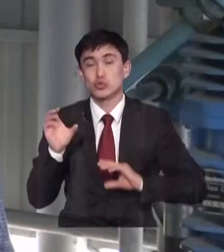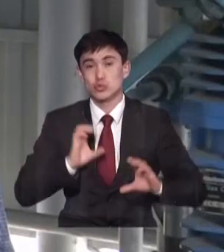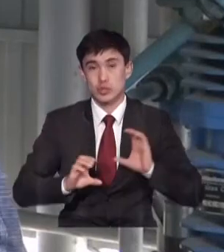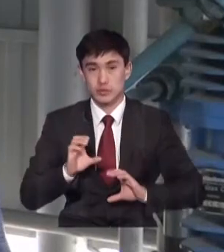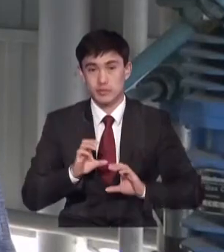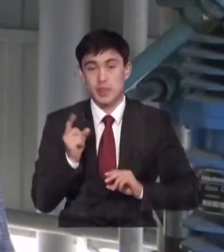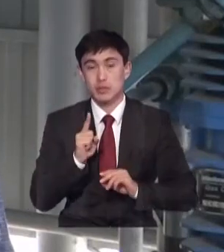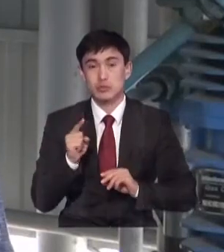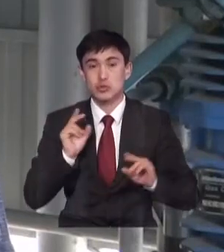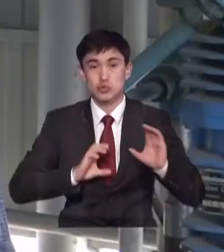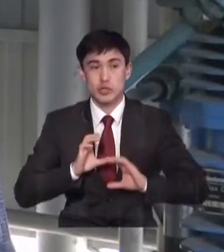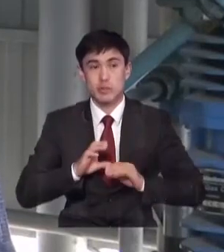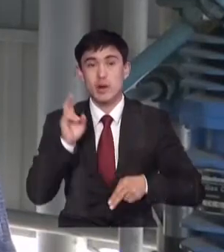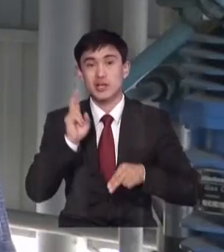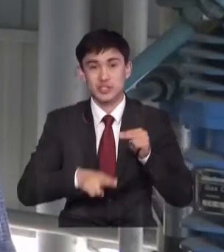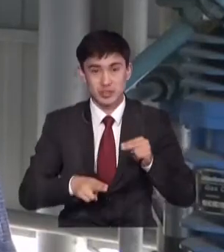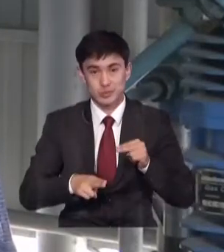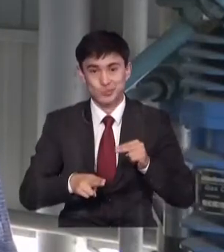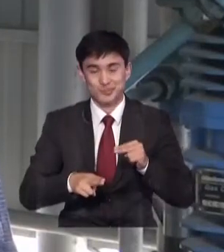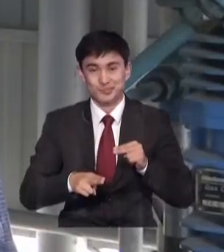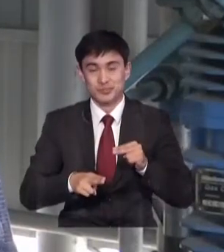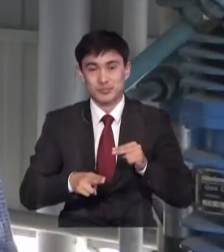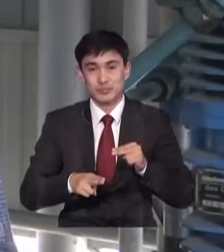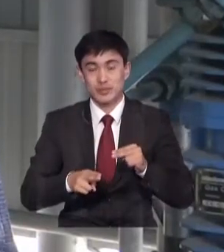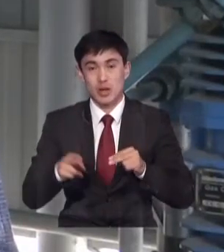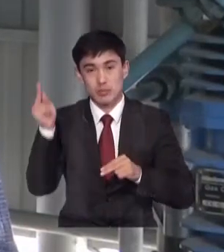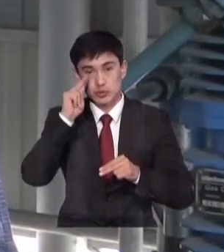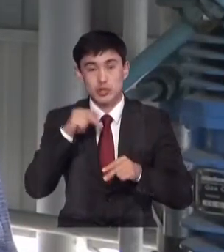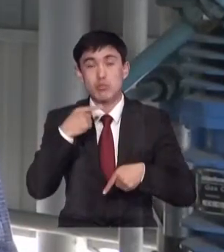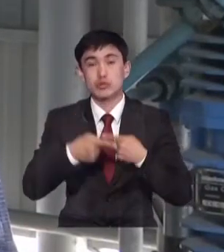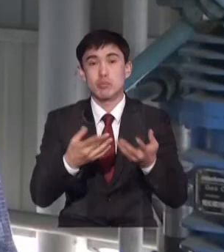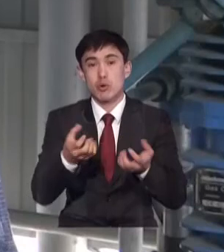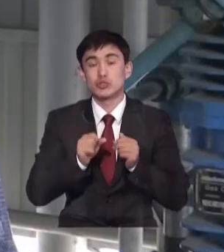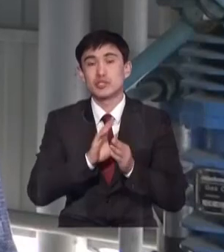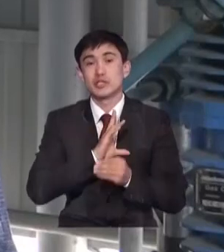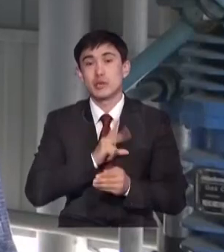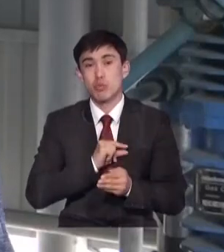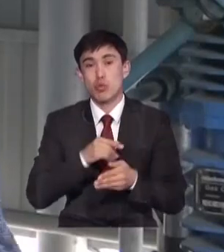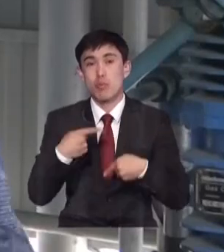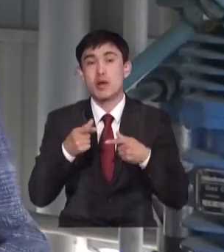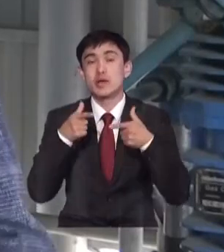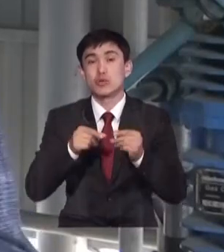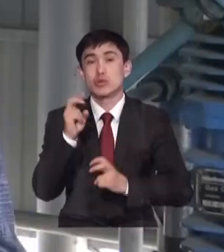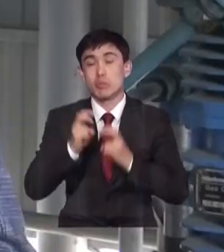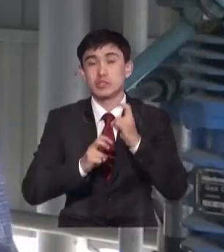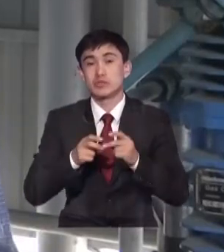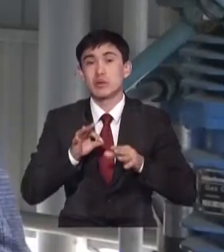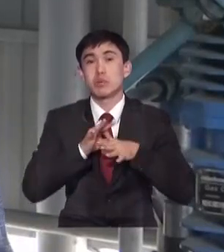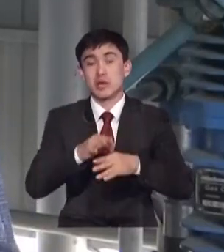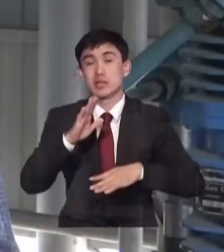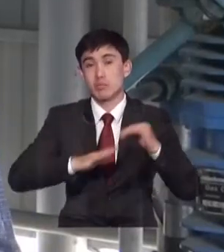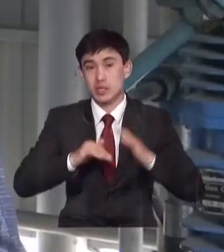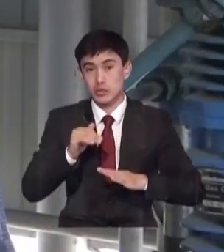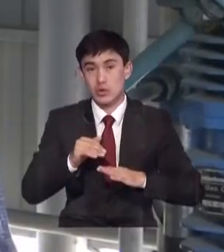студентов, потому что студенты по окончании это обучение после получения диплома уже идут на производство, где они проходили